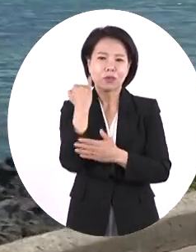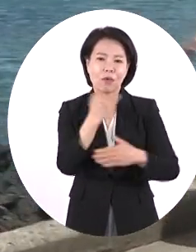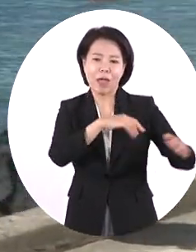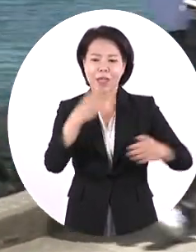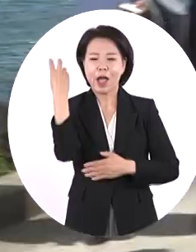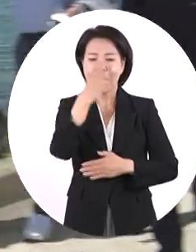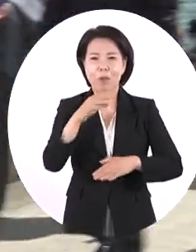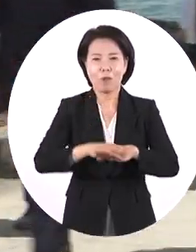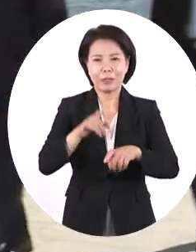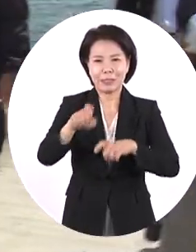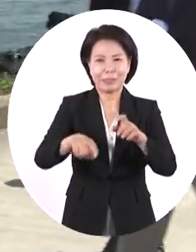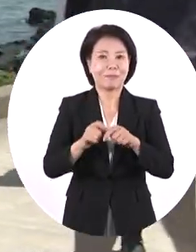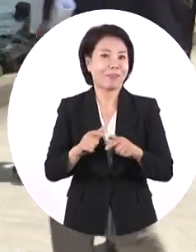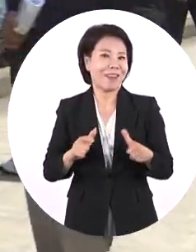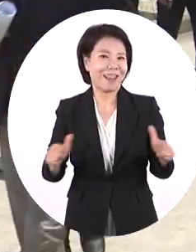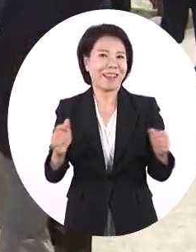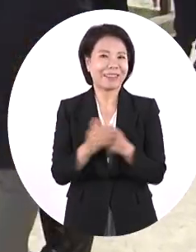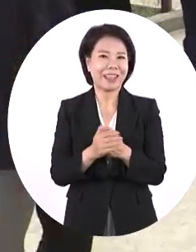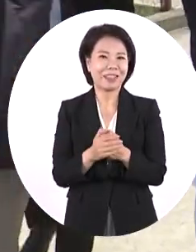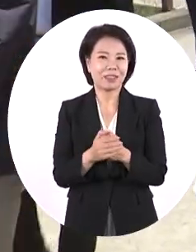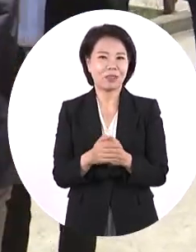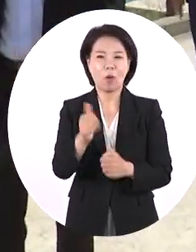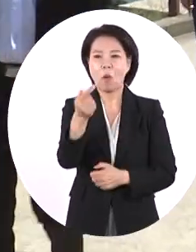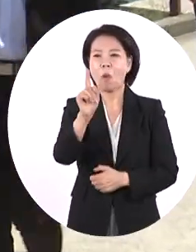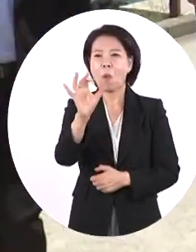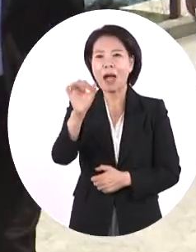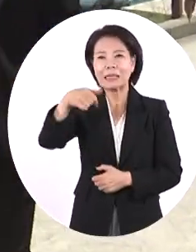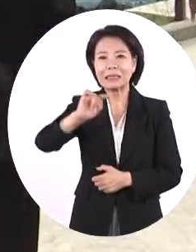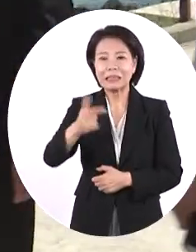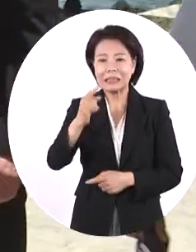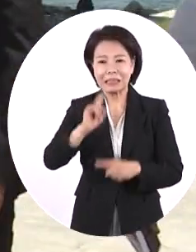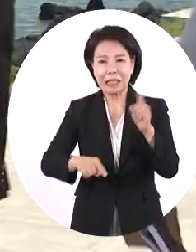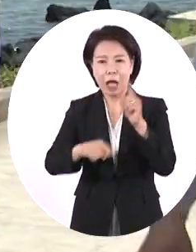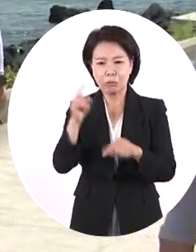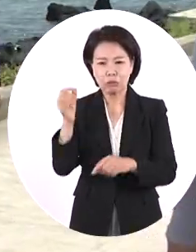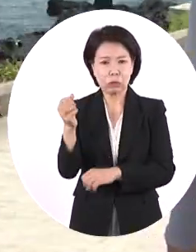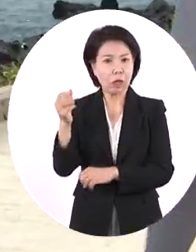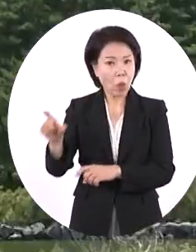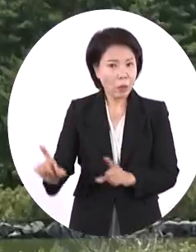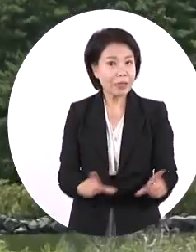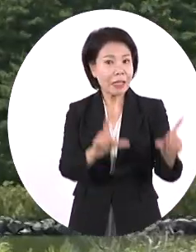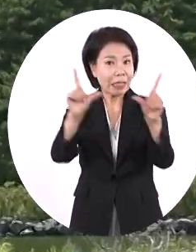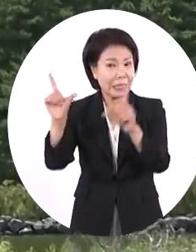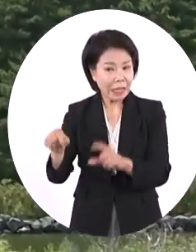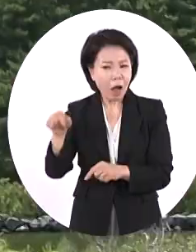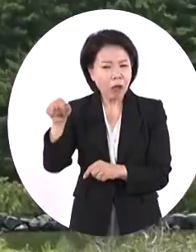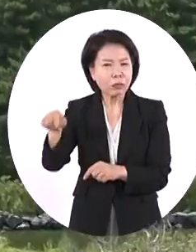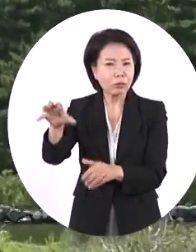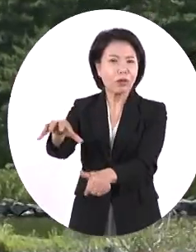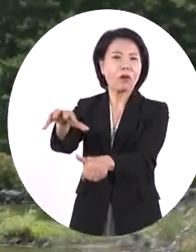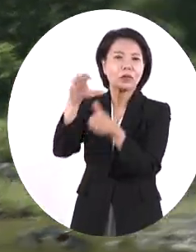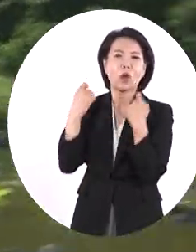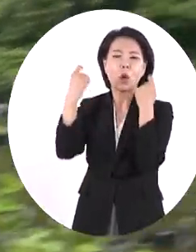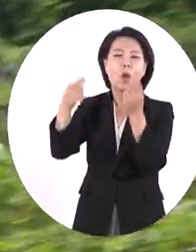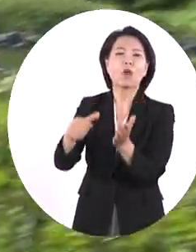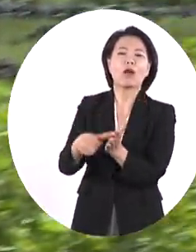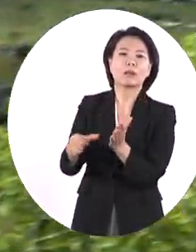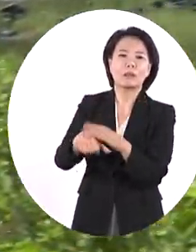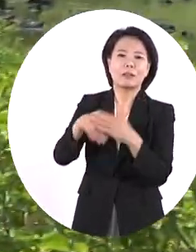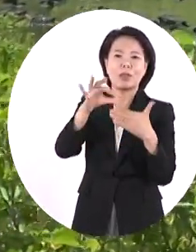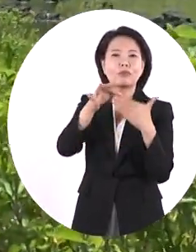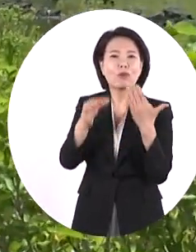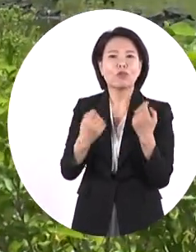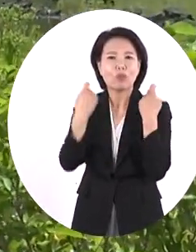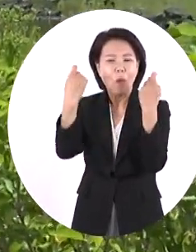해양보호 실천을 확대하고 있으며 황금나무 자생지 등 비양도의 자연자원을 관광자원으로 연계하는